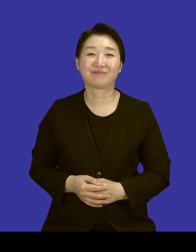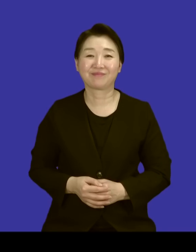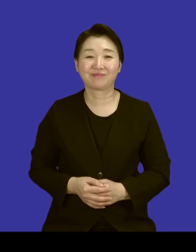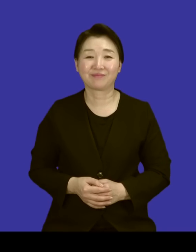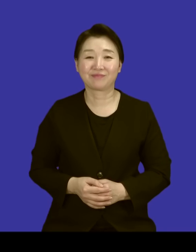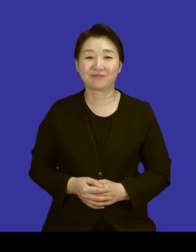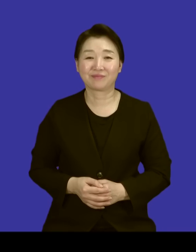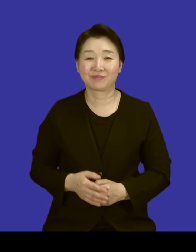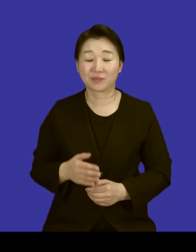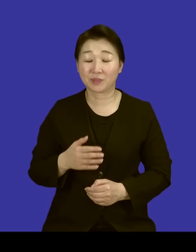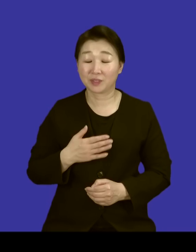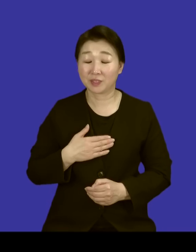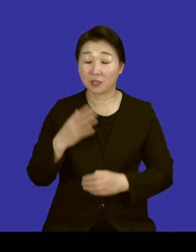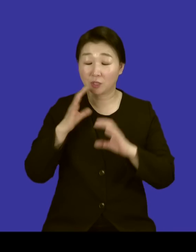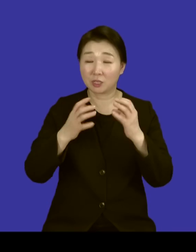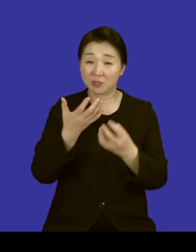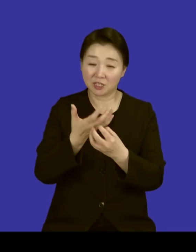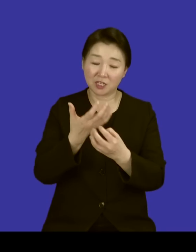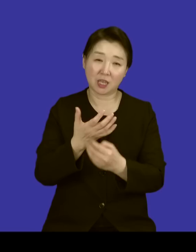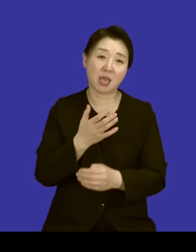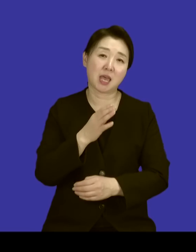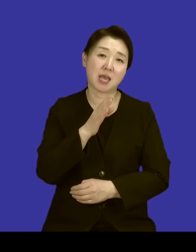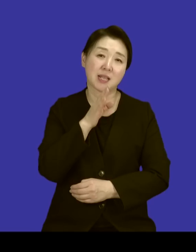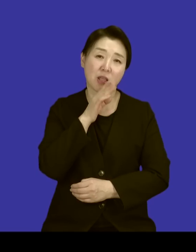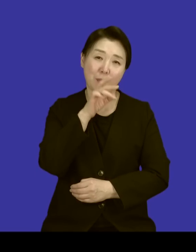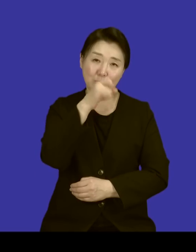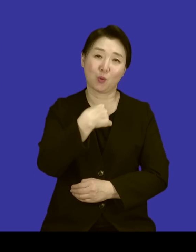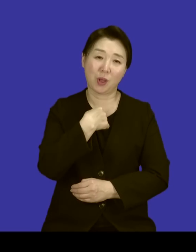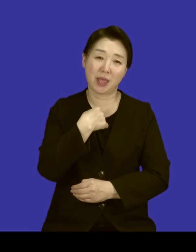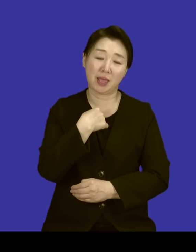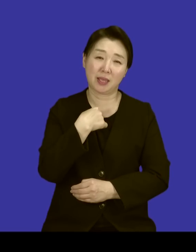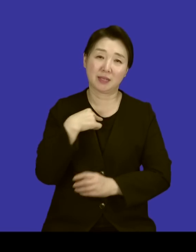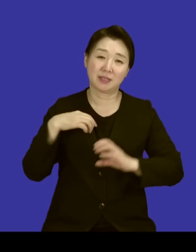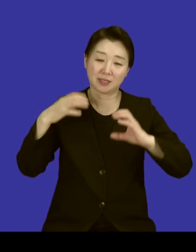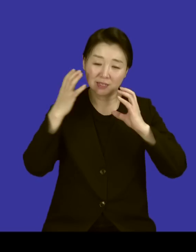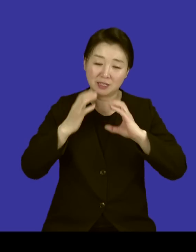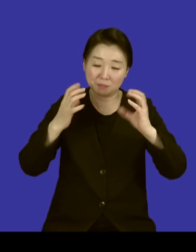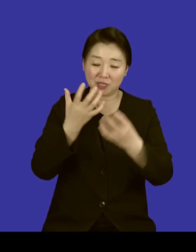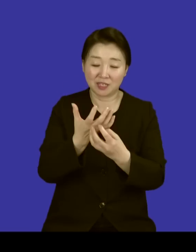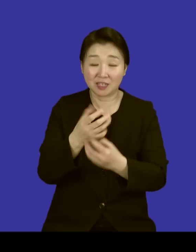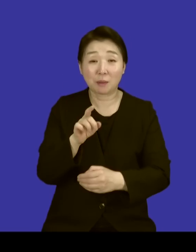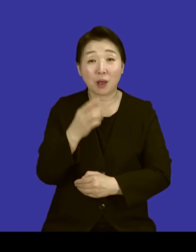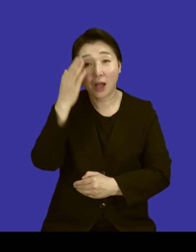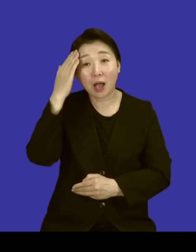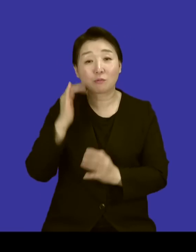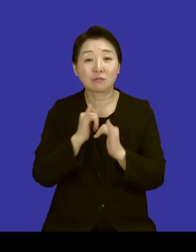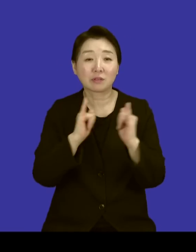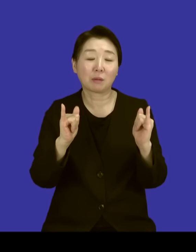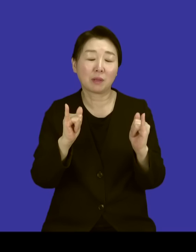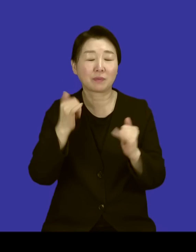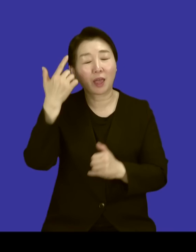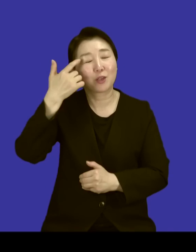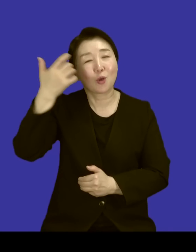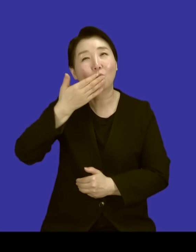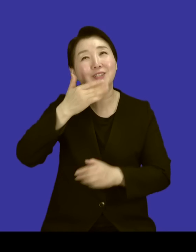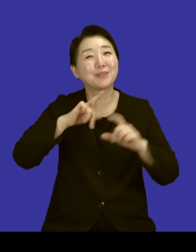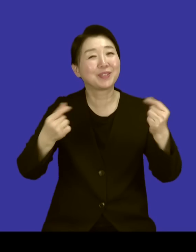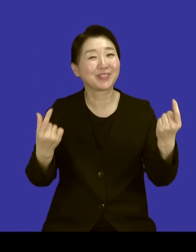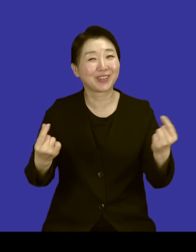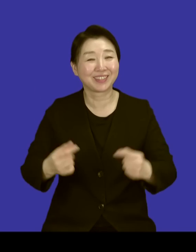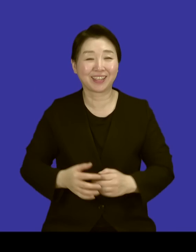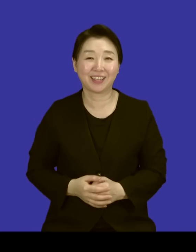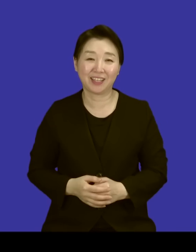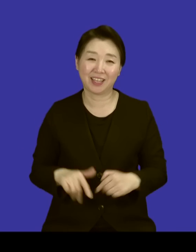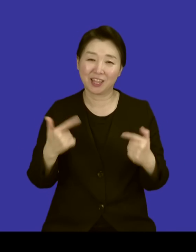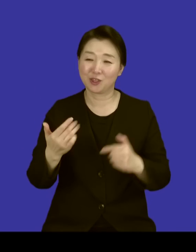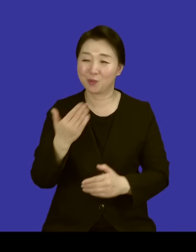뭐 저도 김치찌개를 진짜 좋아하는데 네. 김치찌개가 우리 사람 한국 사람들한테는 소울푸드잖아요, 진짜. 그럼요. 예,